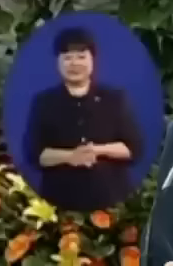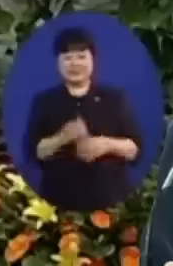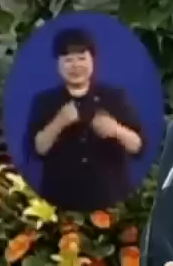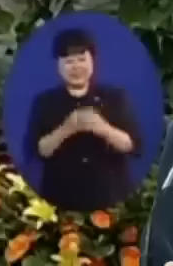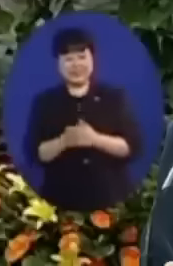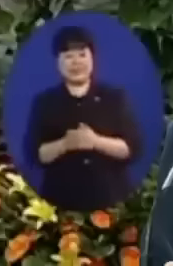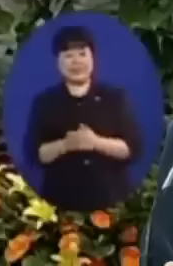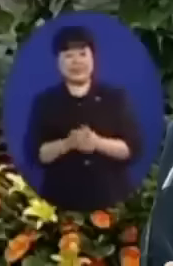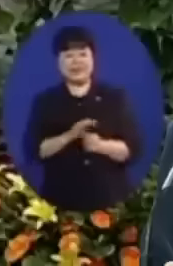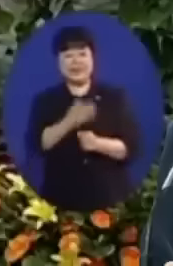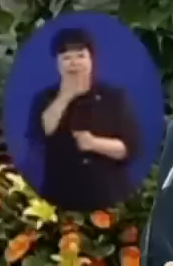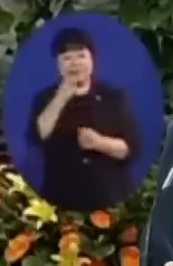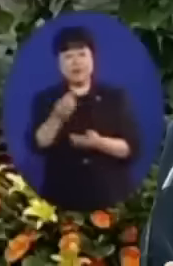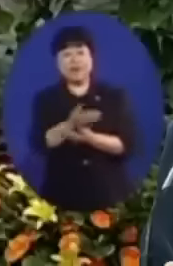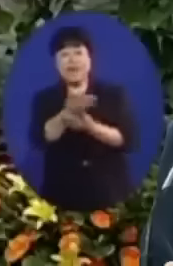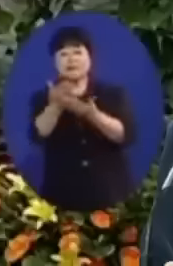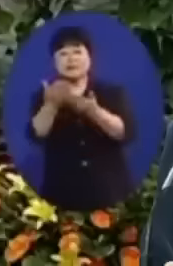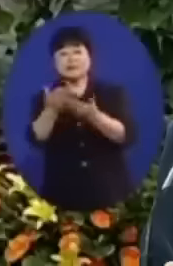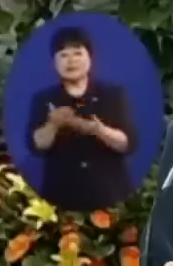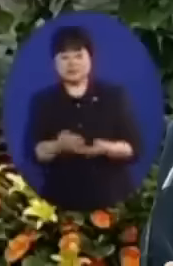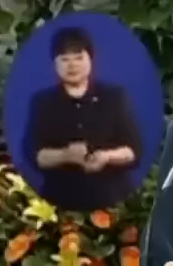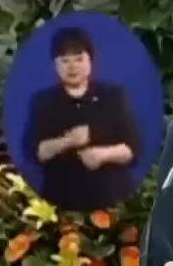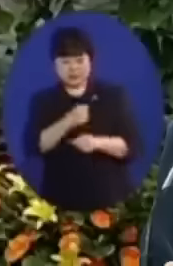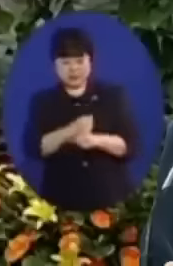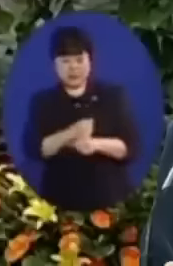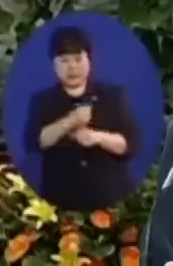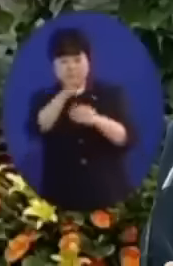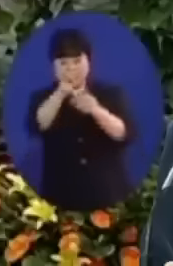그러므로 우리가 사랑과 행복을 나누는 일을 하면은